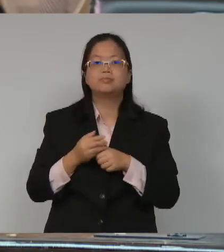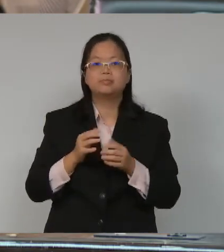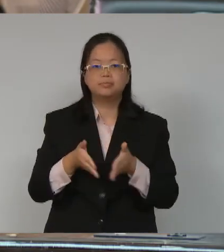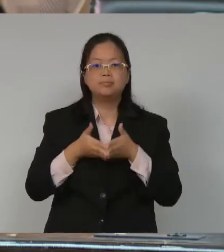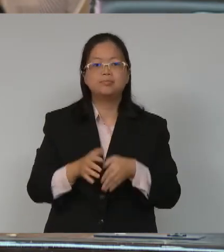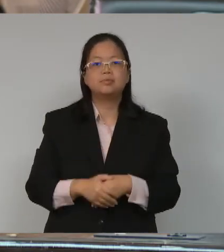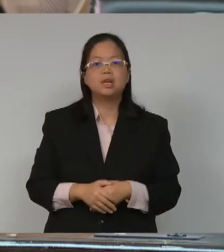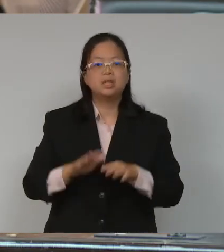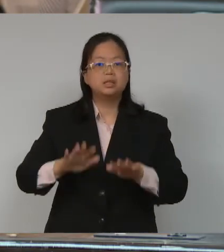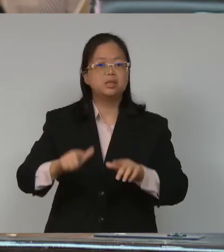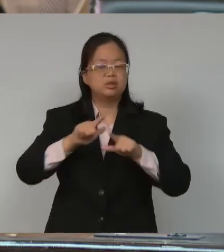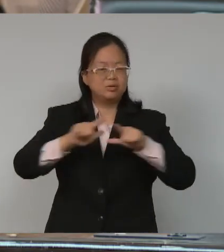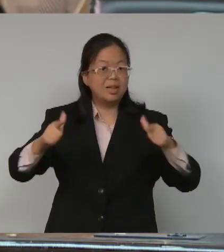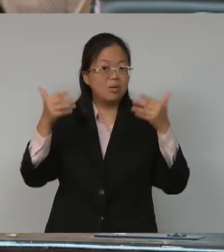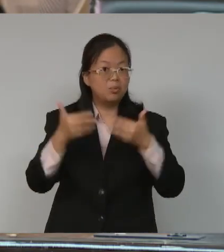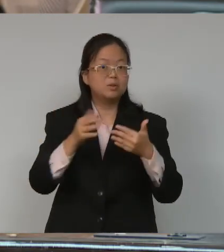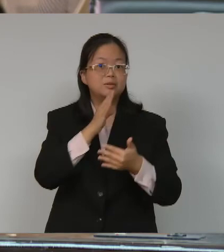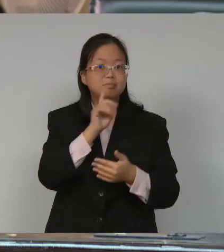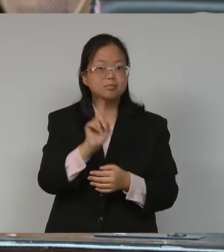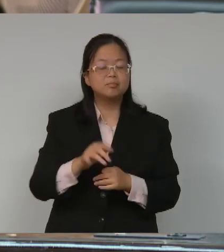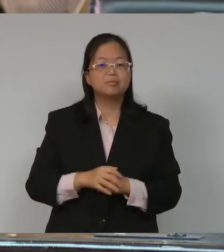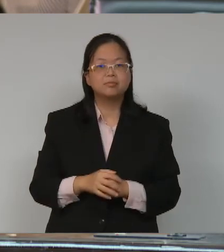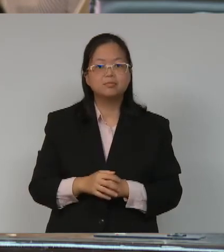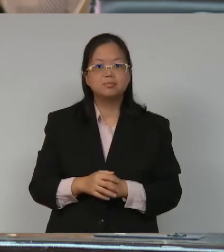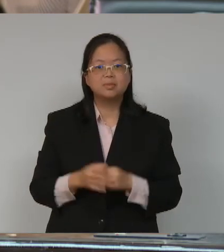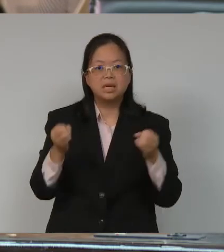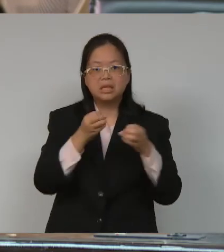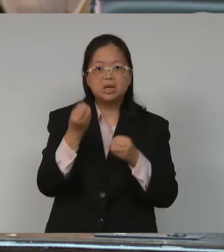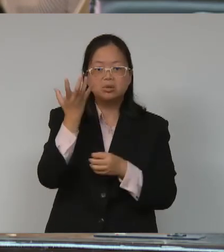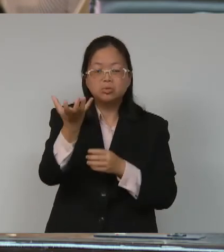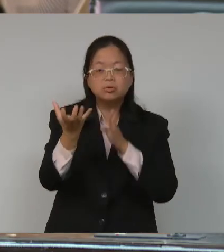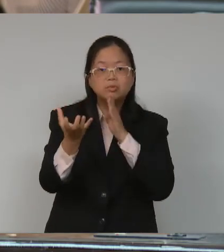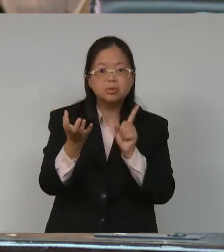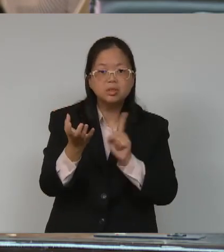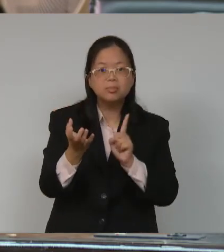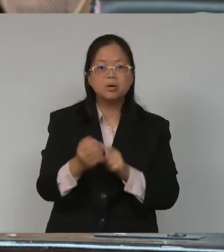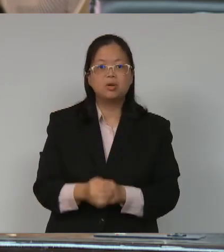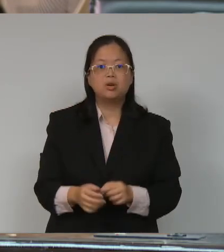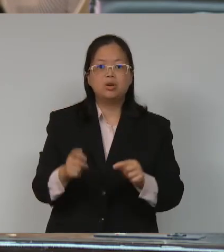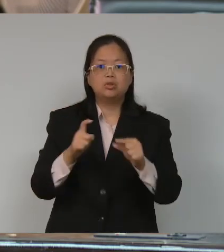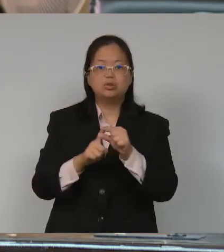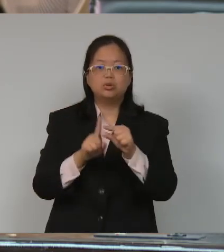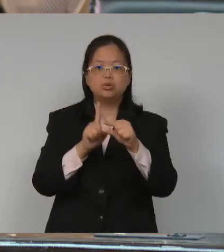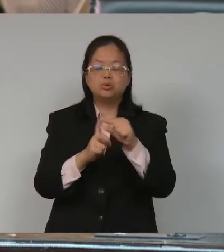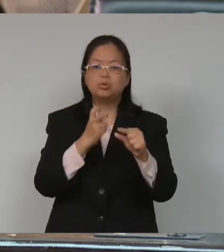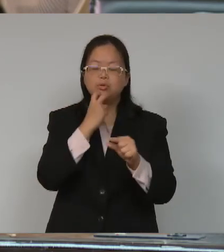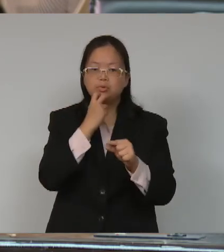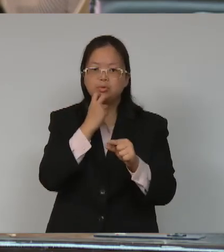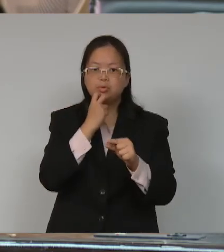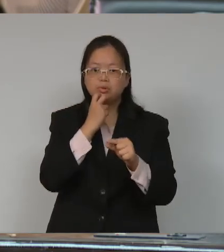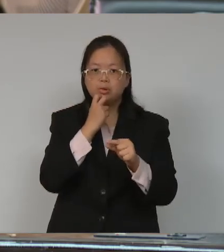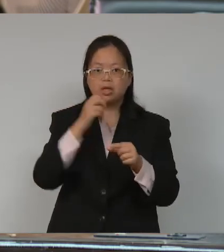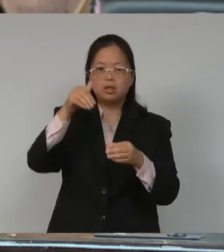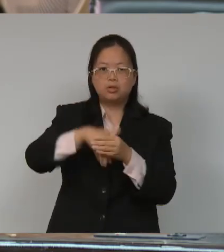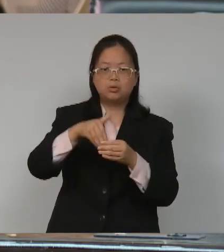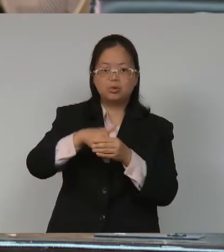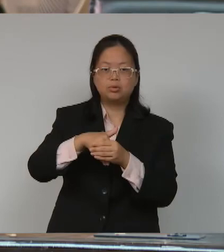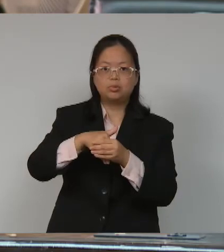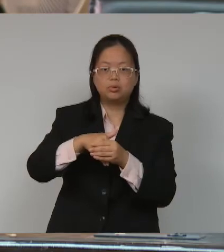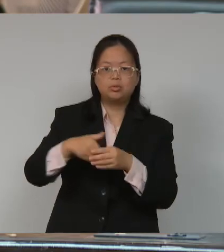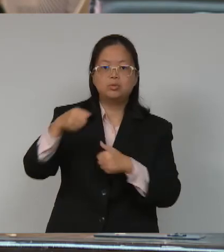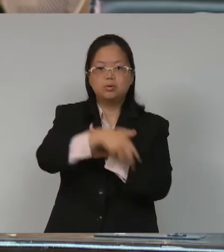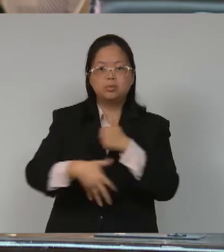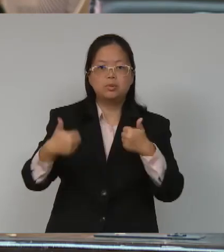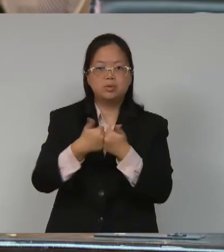大的问题是可能中选会没有办法做一个修正的许可，也就是说呢，就是我们的提案